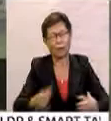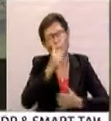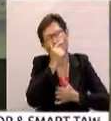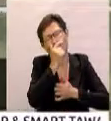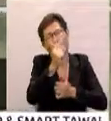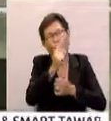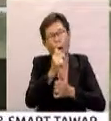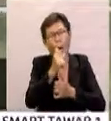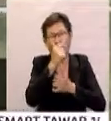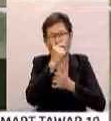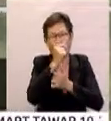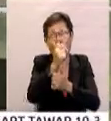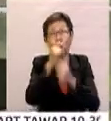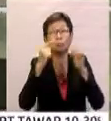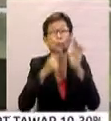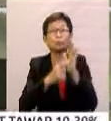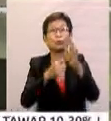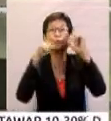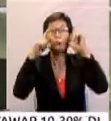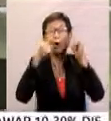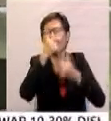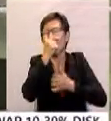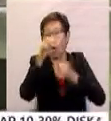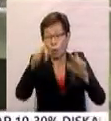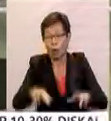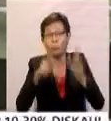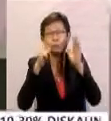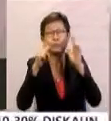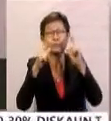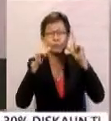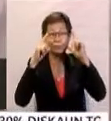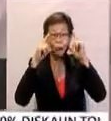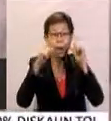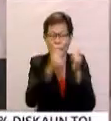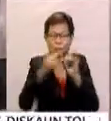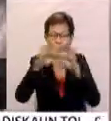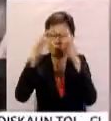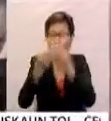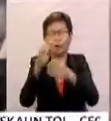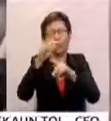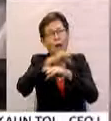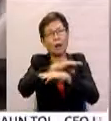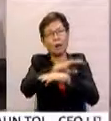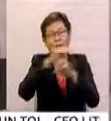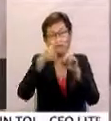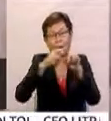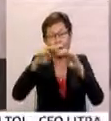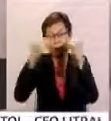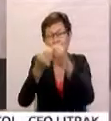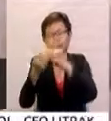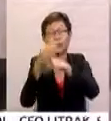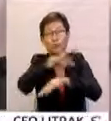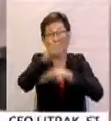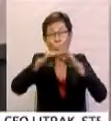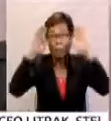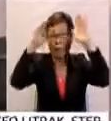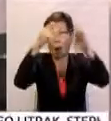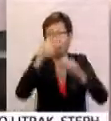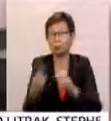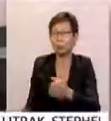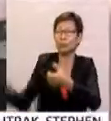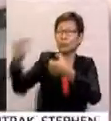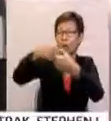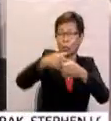Keterujaan jelas terpancar di wajah rakyat yang hadir bersama-sama keluarga dari setiap lapisan masyarakat dan pelosok negeri untuk turut serta